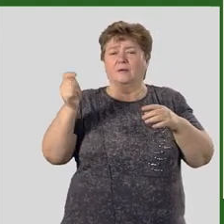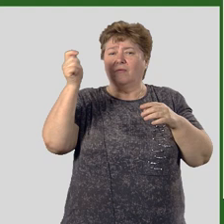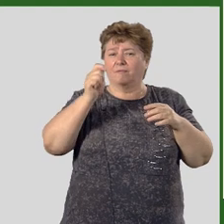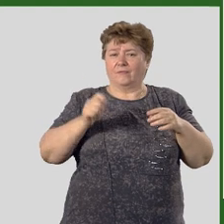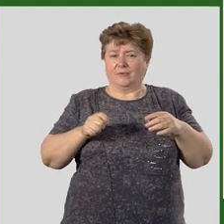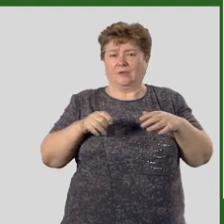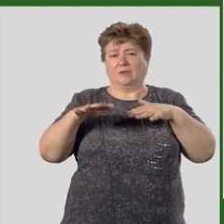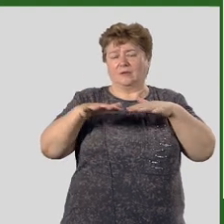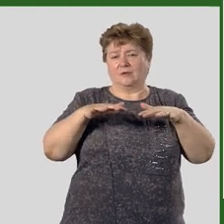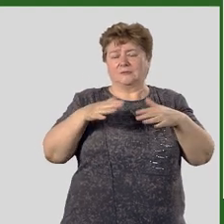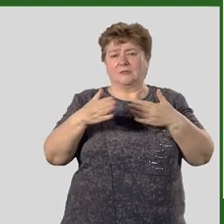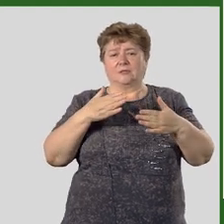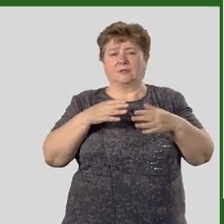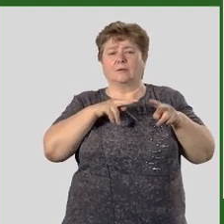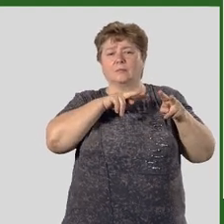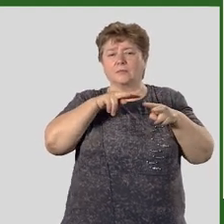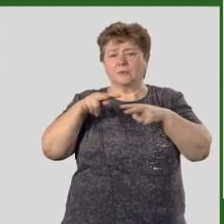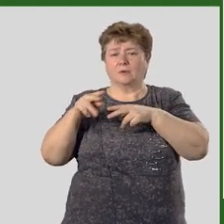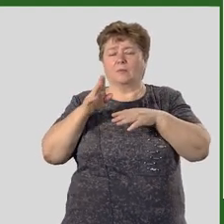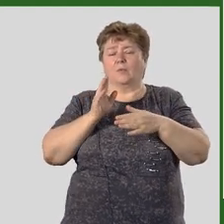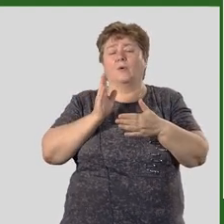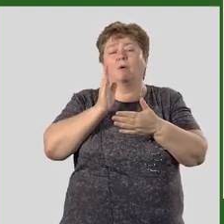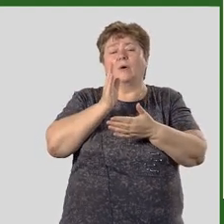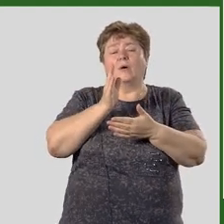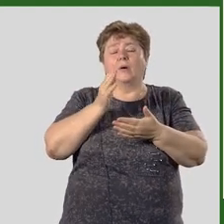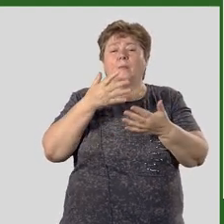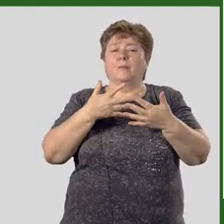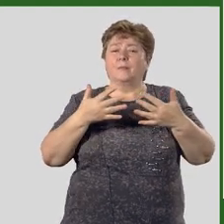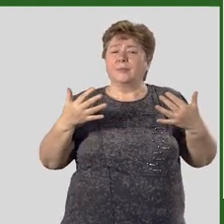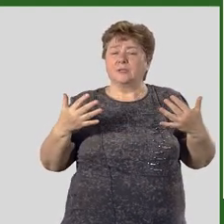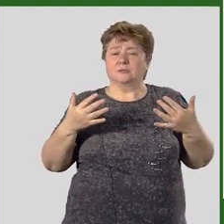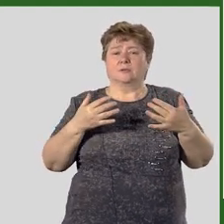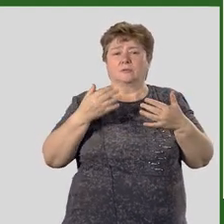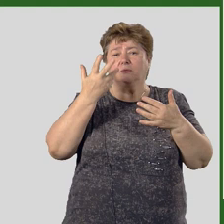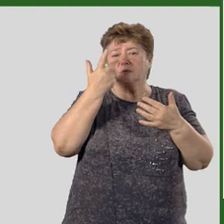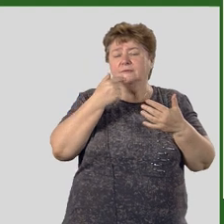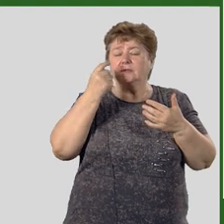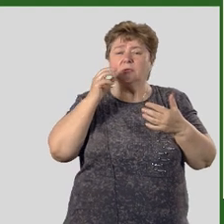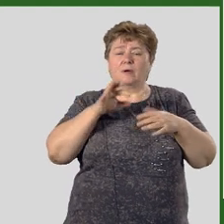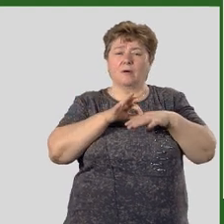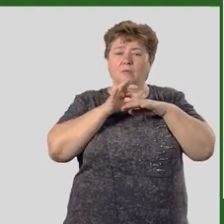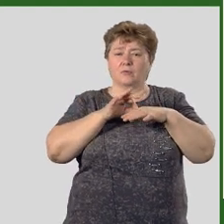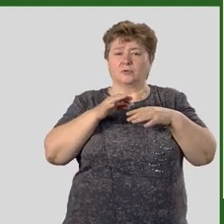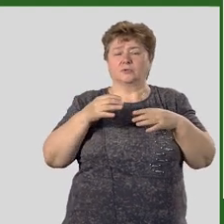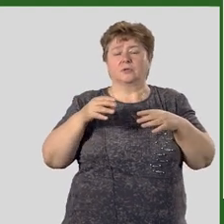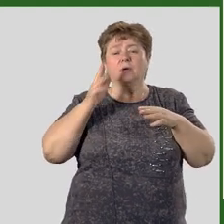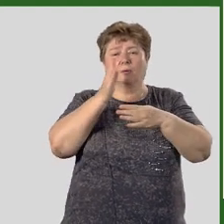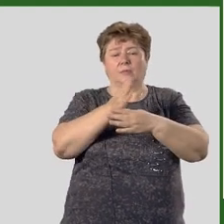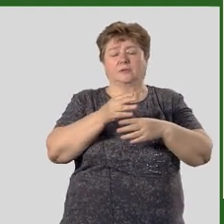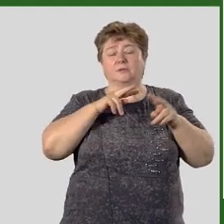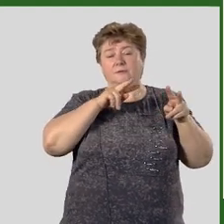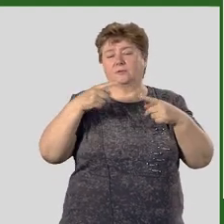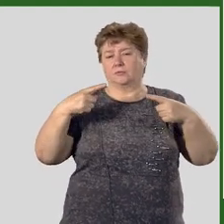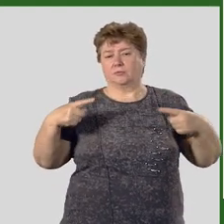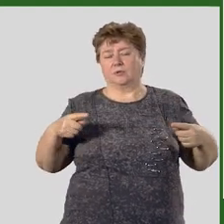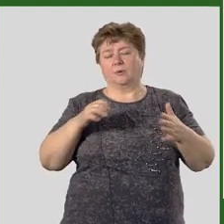боевых действий или преследования по признаку пола, расы, политических взглядах и других